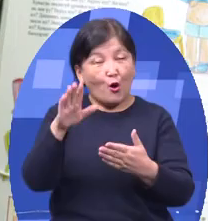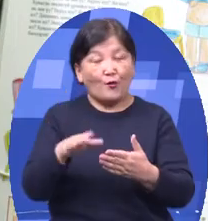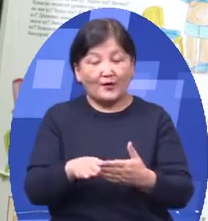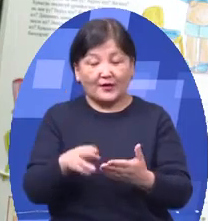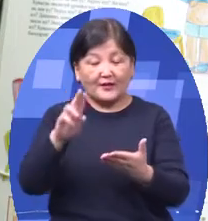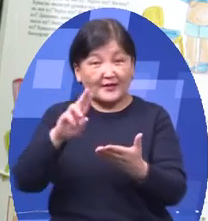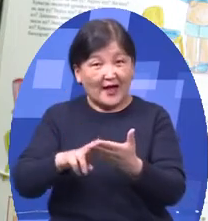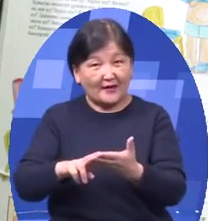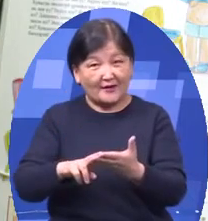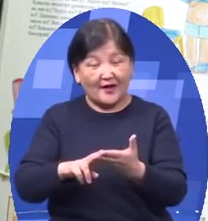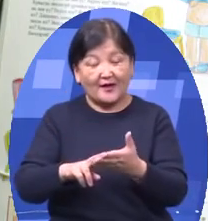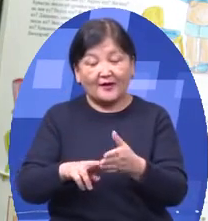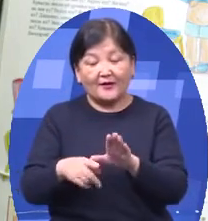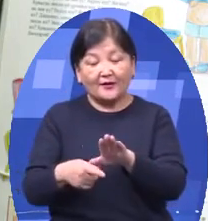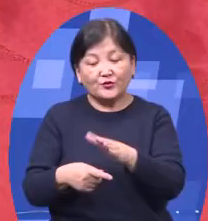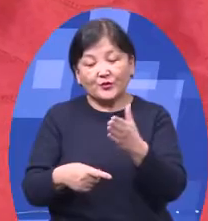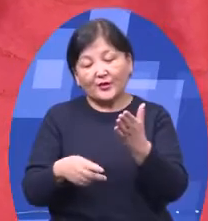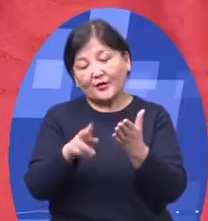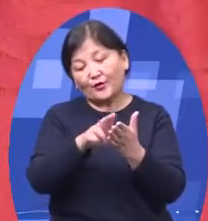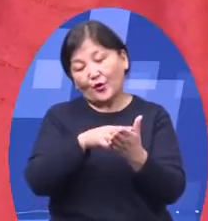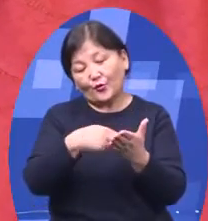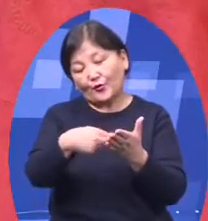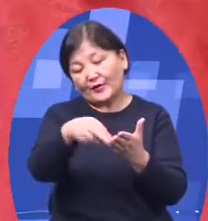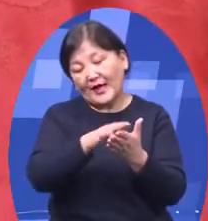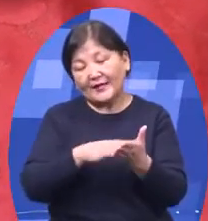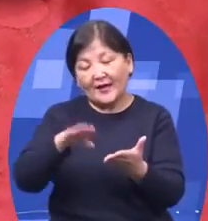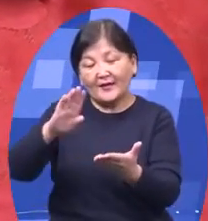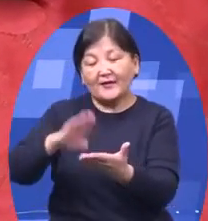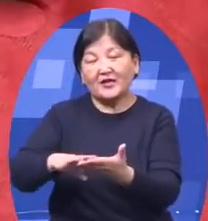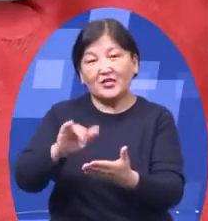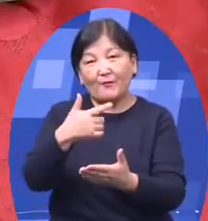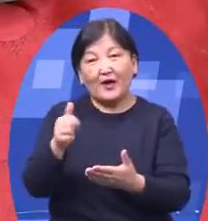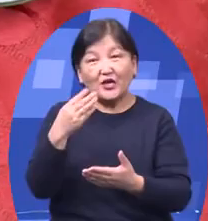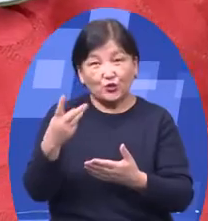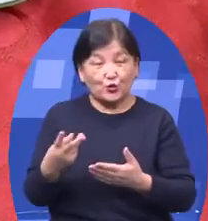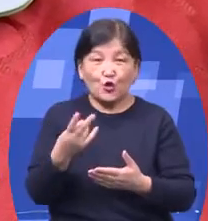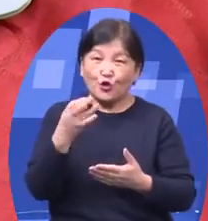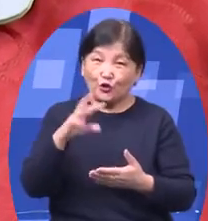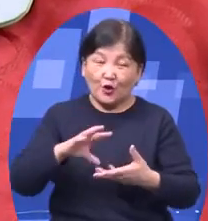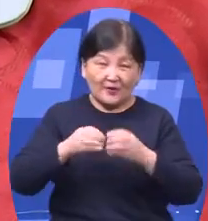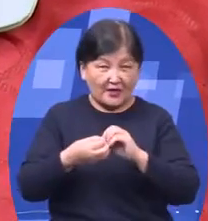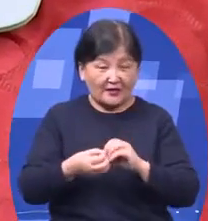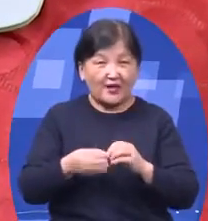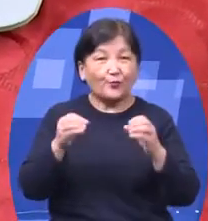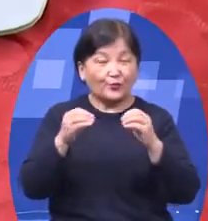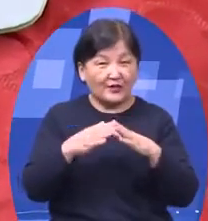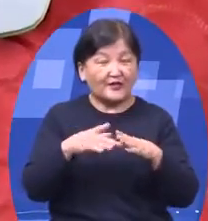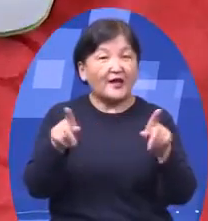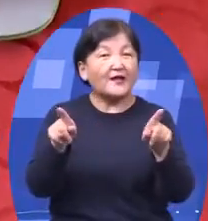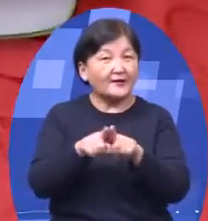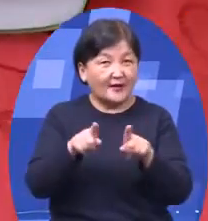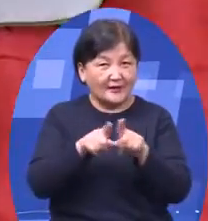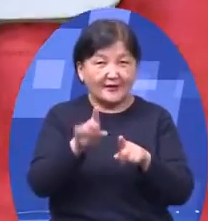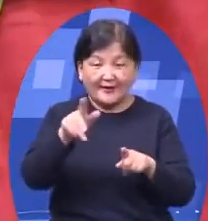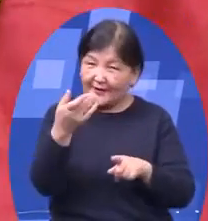ард цавуугаа наахдаа зургийнхаа артал тойруулаад нааж байгаа шүү. Та нар ч гэсэн дараа нь нам хийж үзэхдээ ингэж наах нь